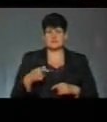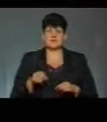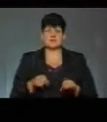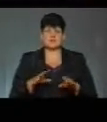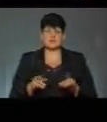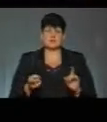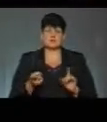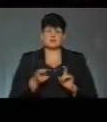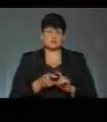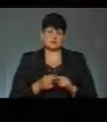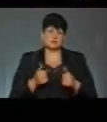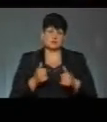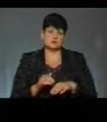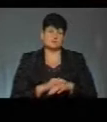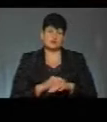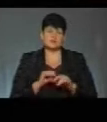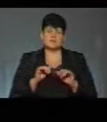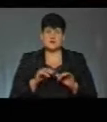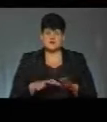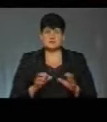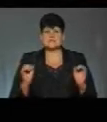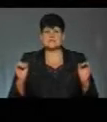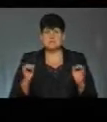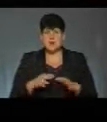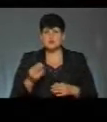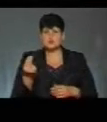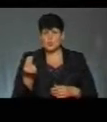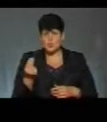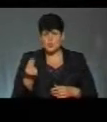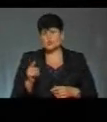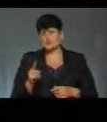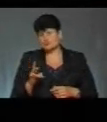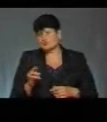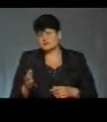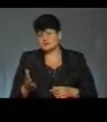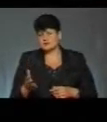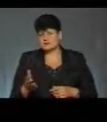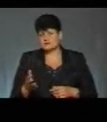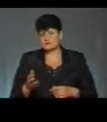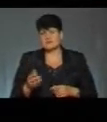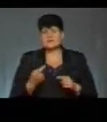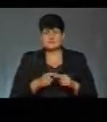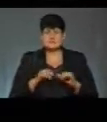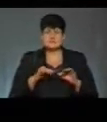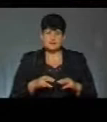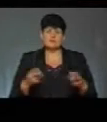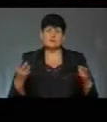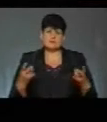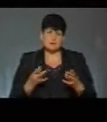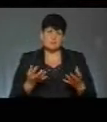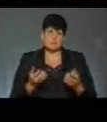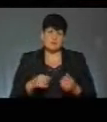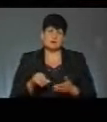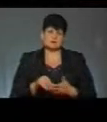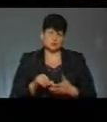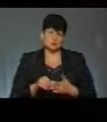долучитися, бо хороша благодійна акція, збираються кошти. І чому б мені в таких заходах треба брати